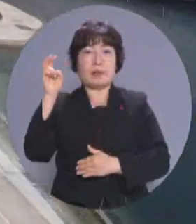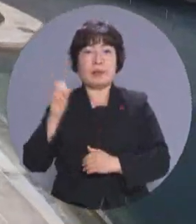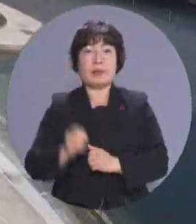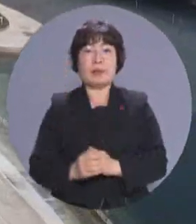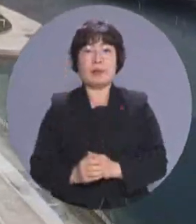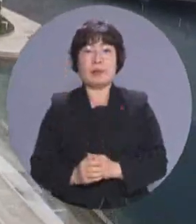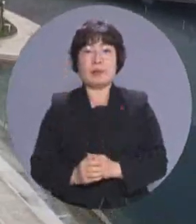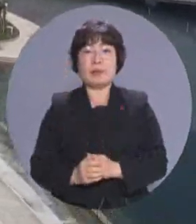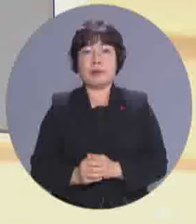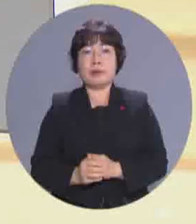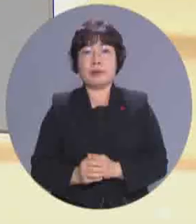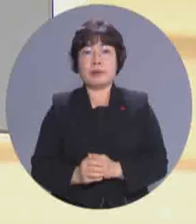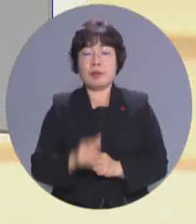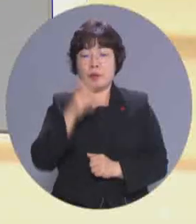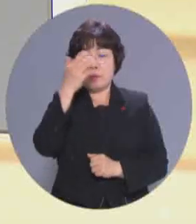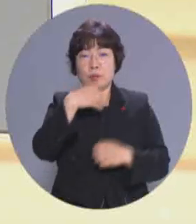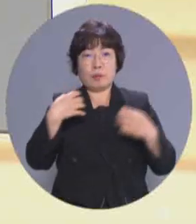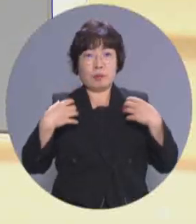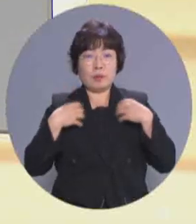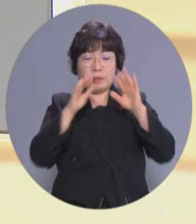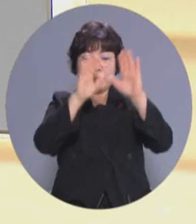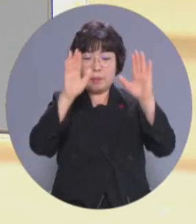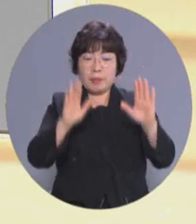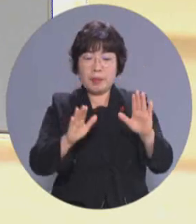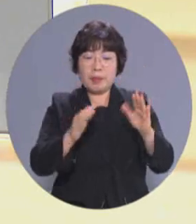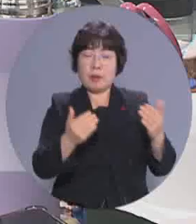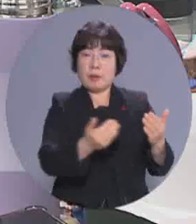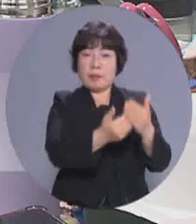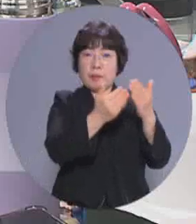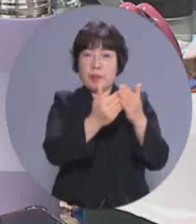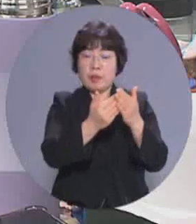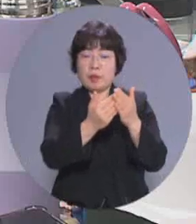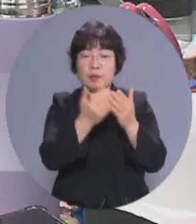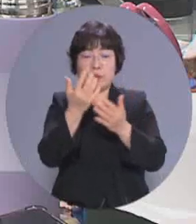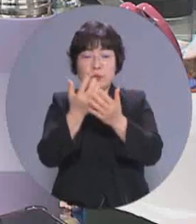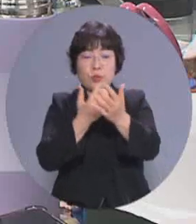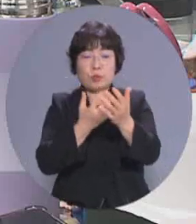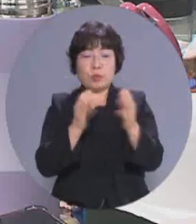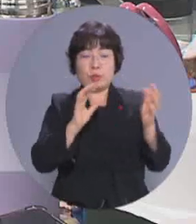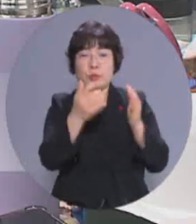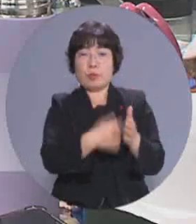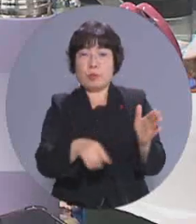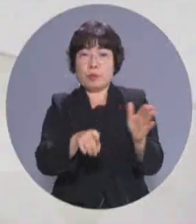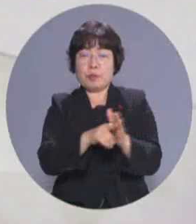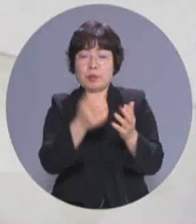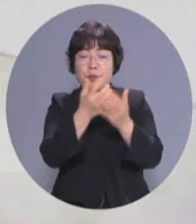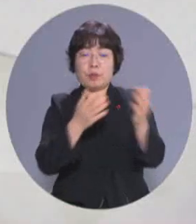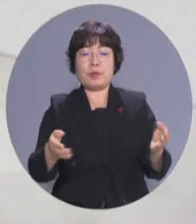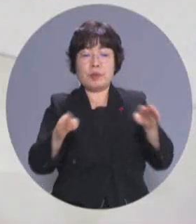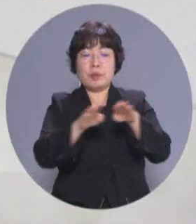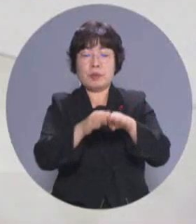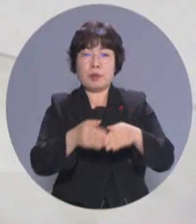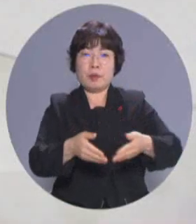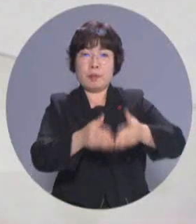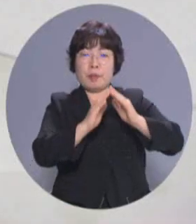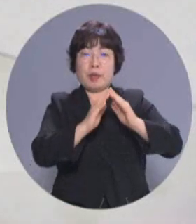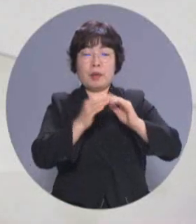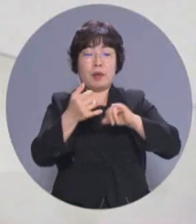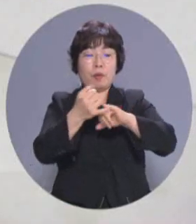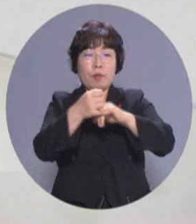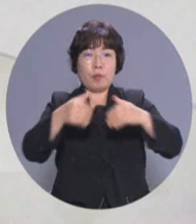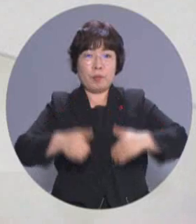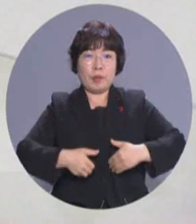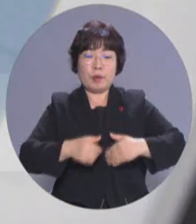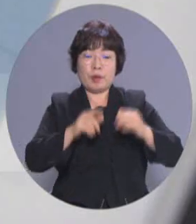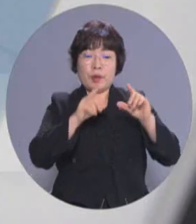것으로 보입니다 여수시는 박람회장 활성화와 마이스 산업 육성을 위해서는 컨벤션 센터가 반드시 필요하다며